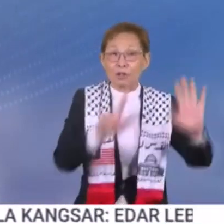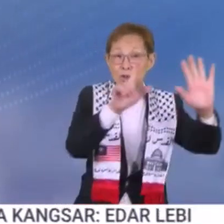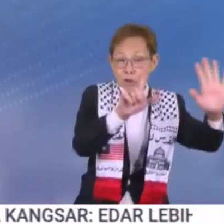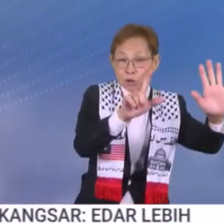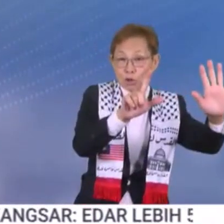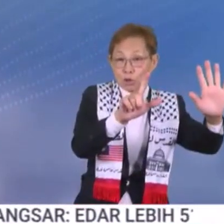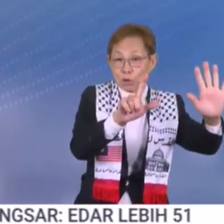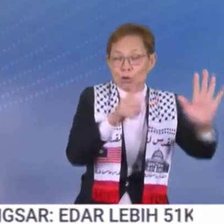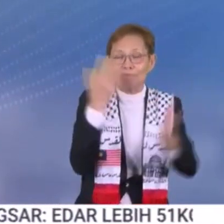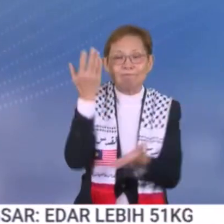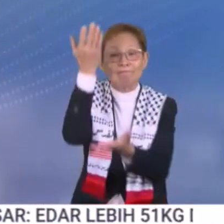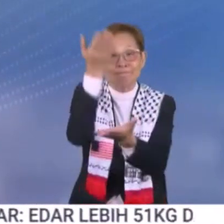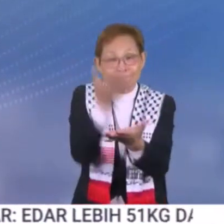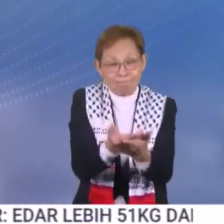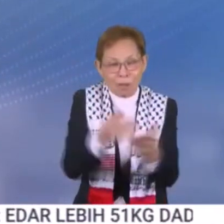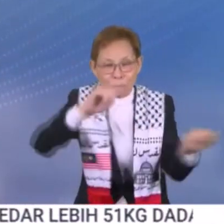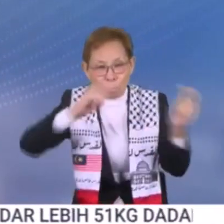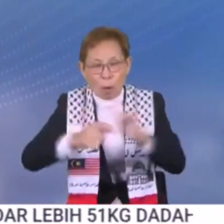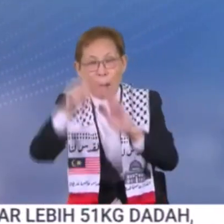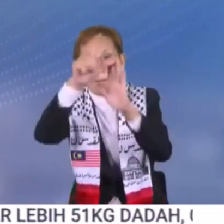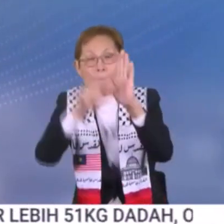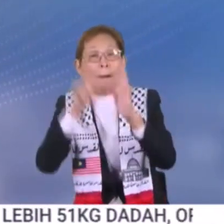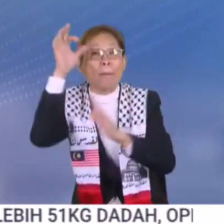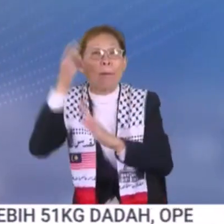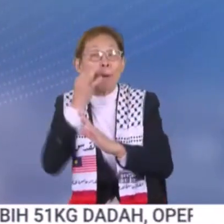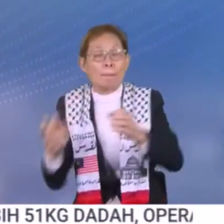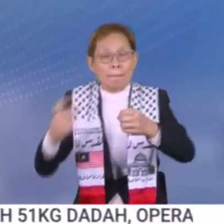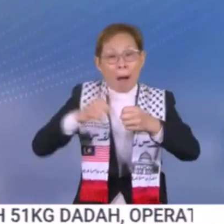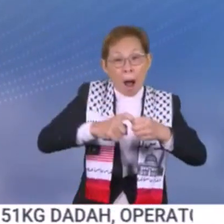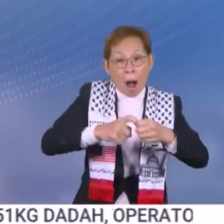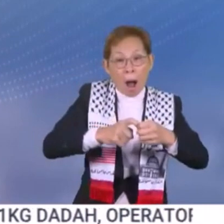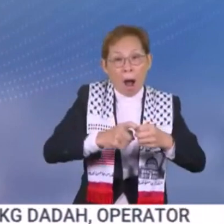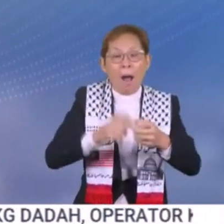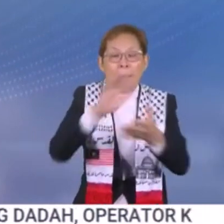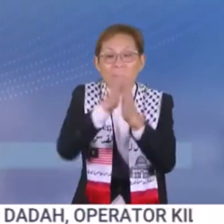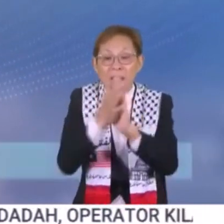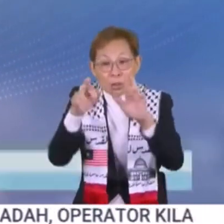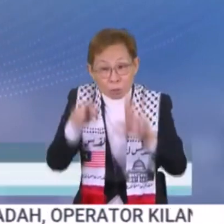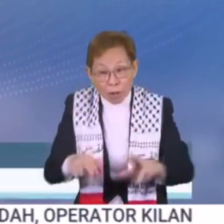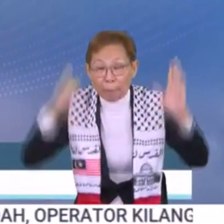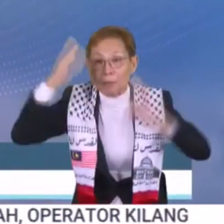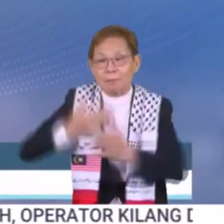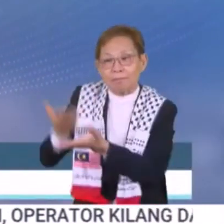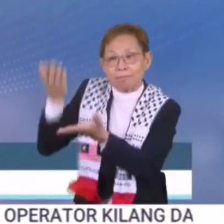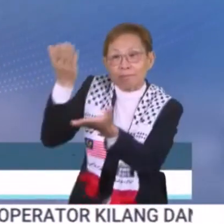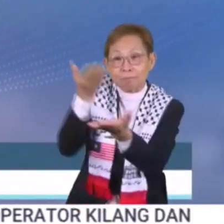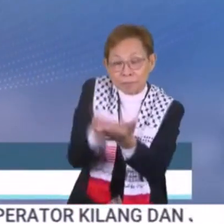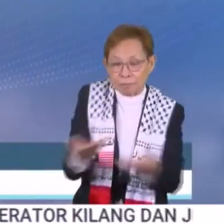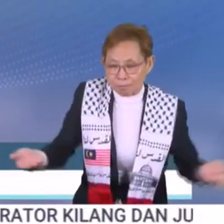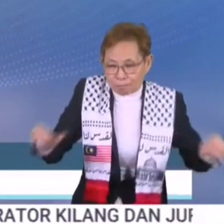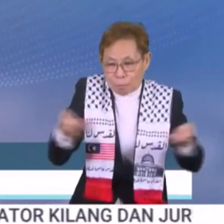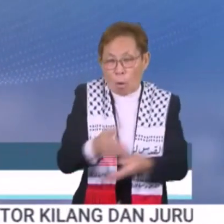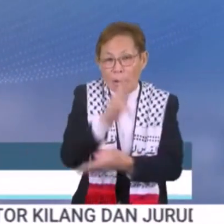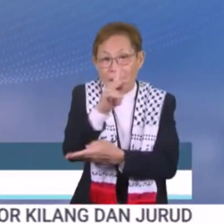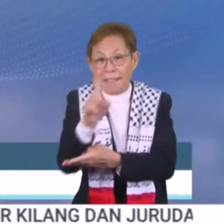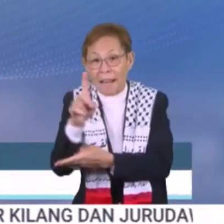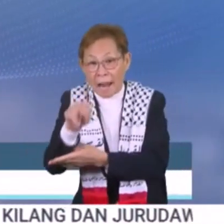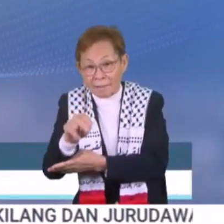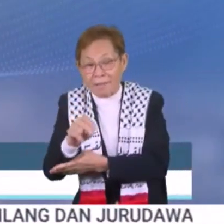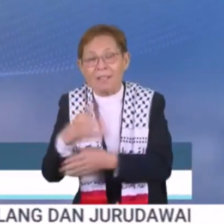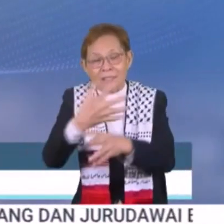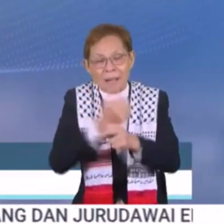7 daripada 8 cadangan pindaan Perlembagaan Persekutuan mengenai isu kewarganegaraan yang dikemukakan Kementerian Dalam Negeri